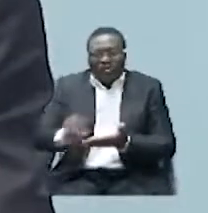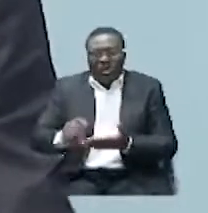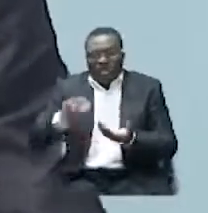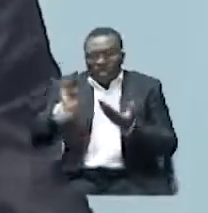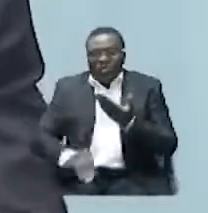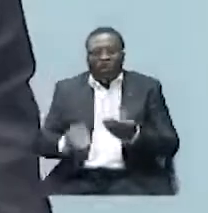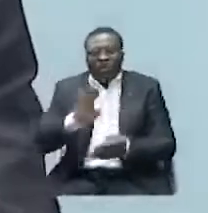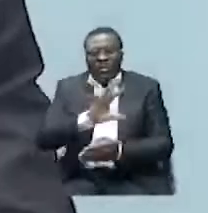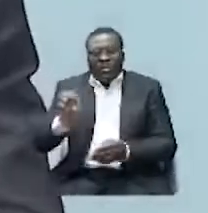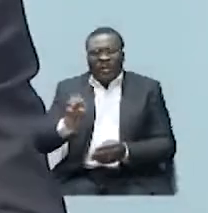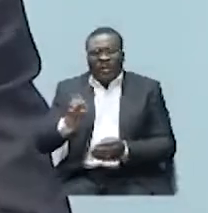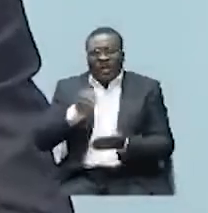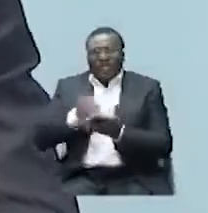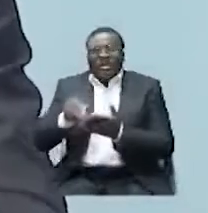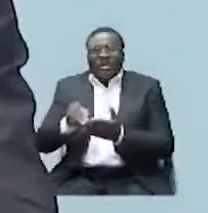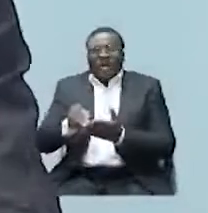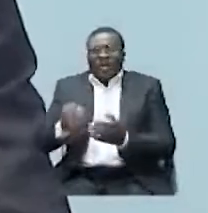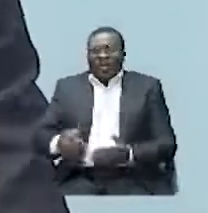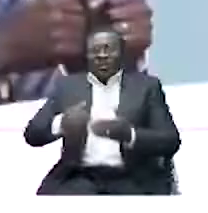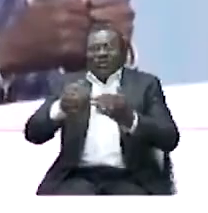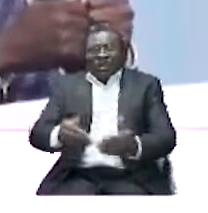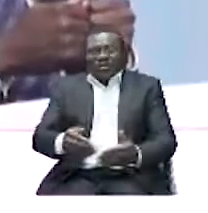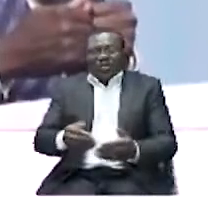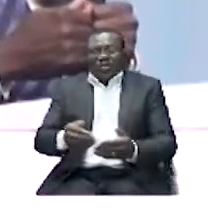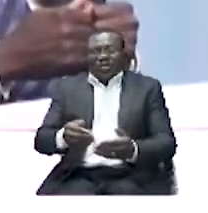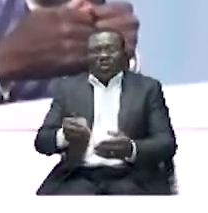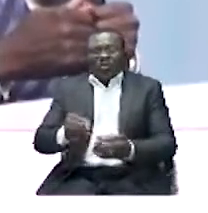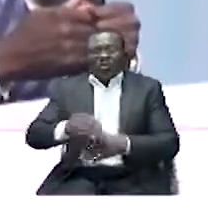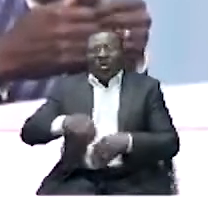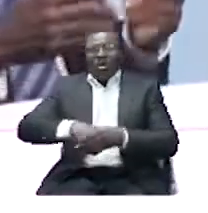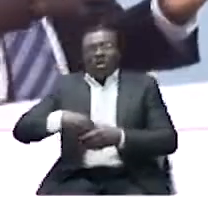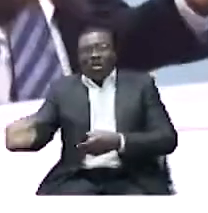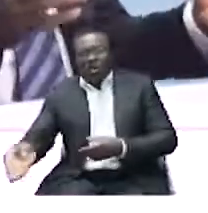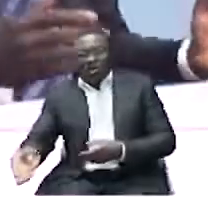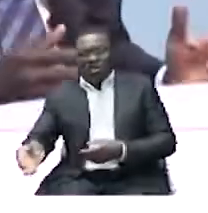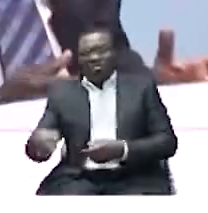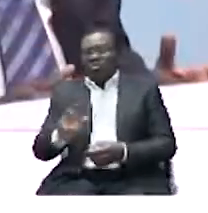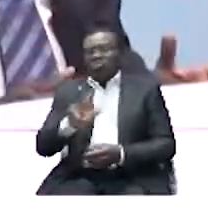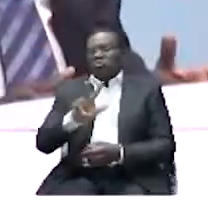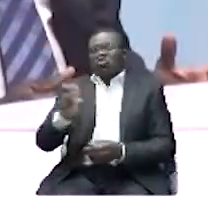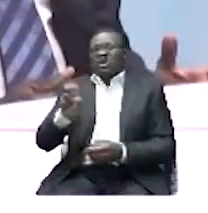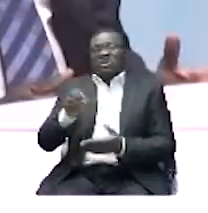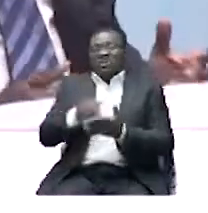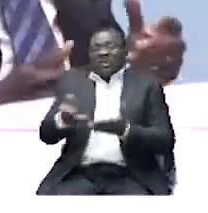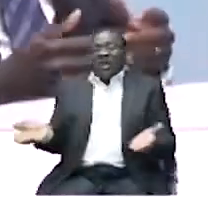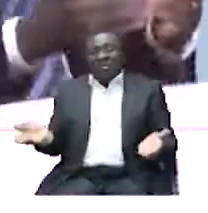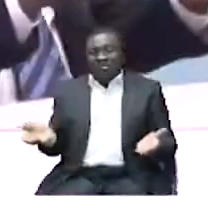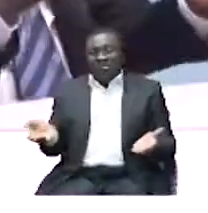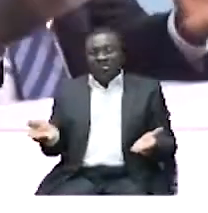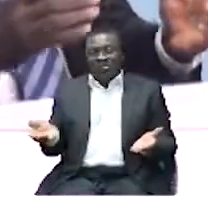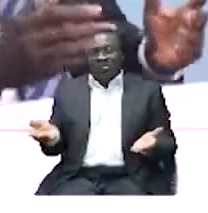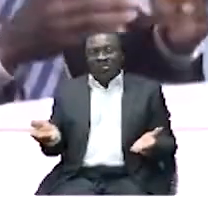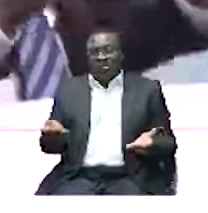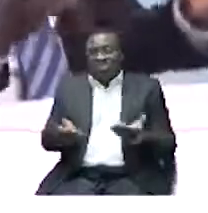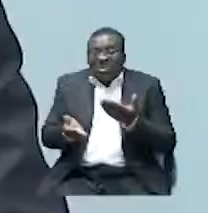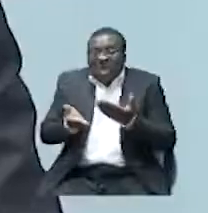milliards et nous allons au financement, au crédit, mobilisons hors de nos ressources propres moins de 300 milliards. À